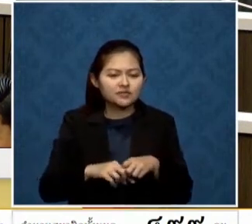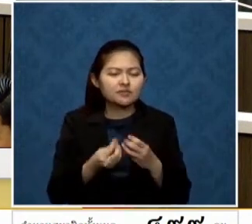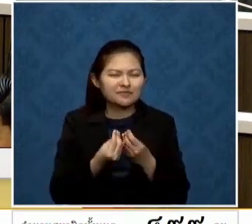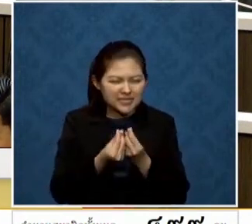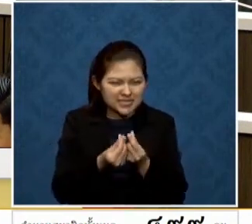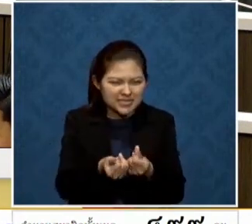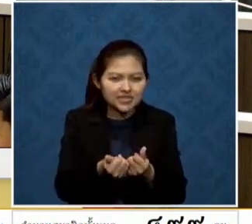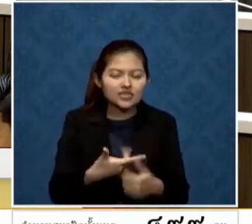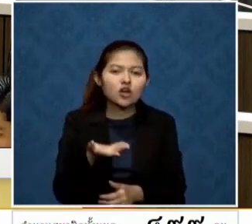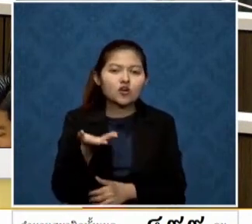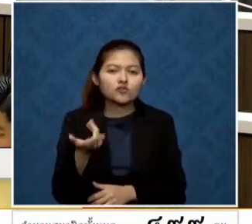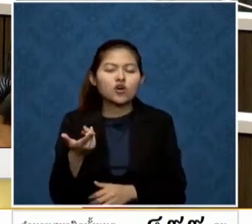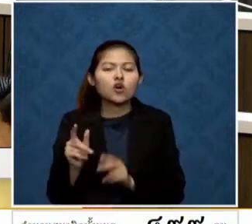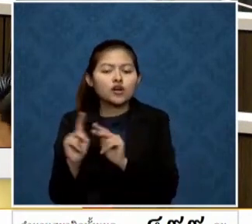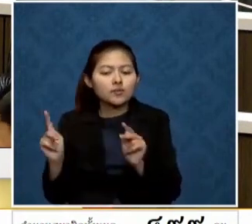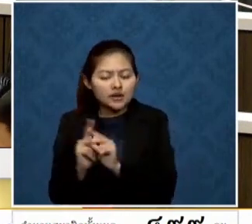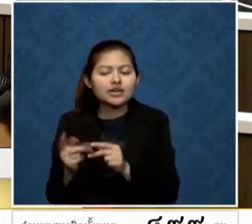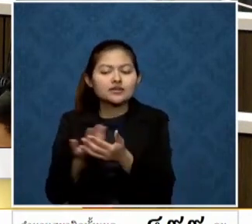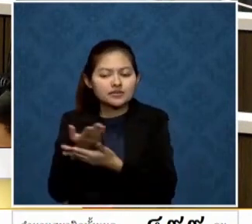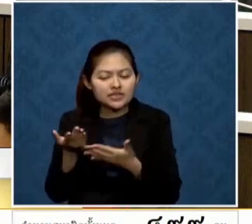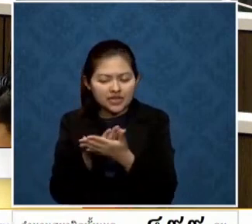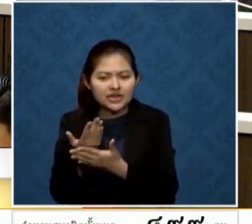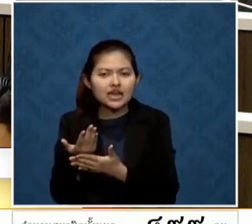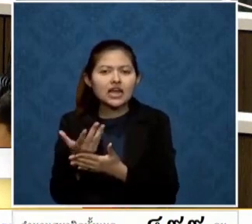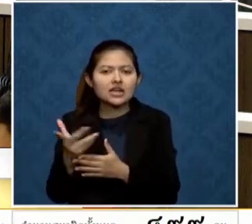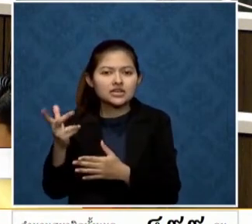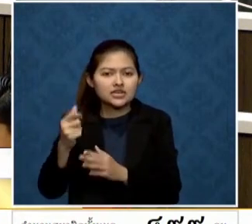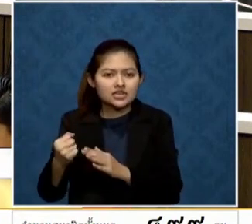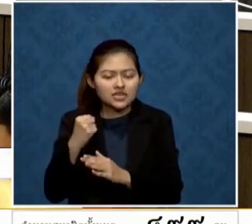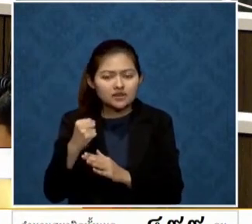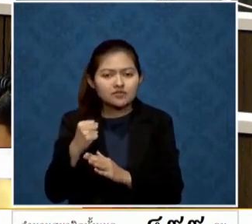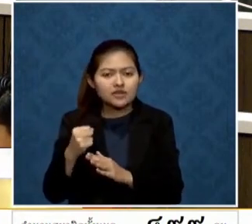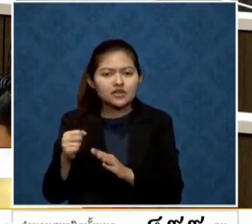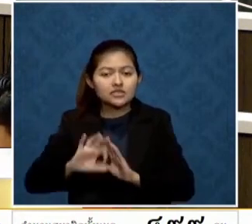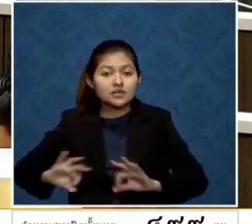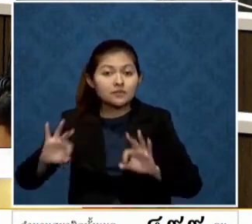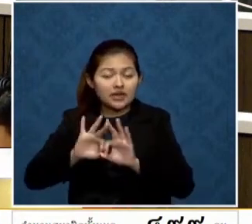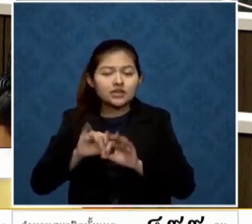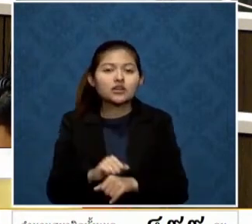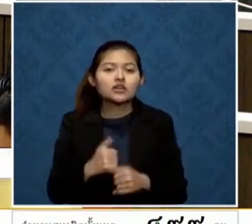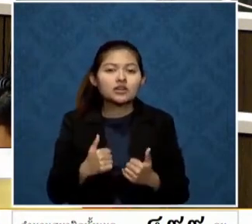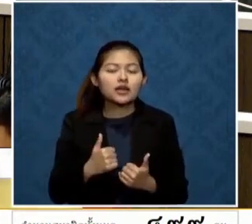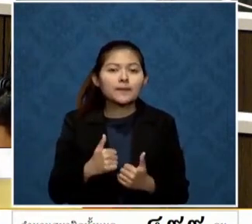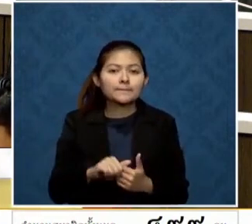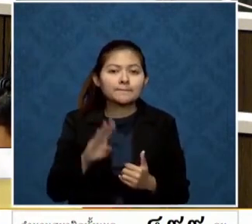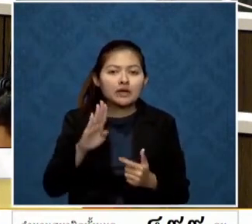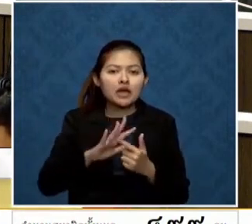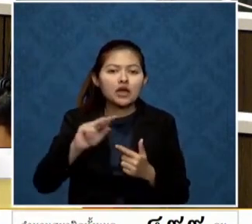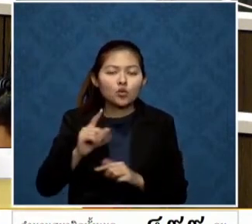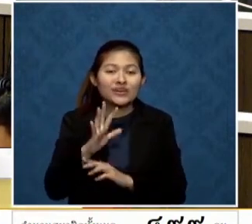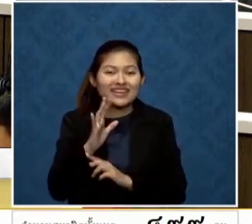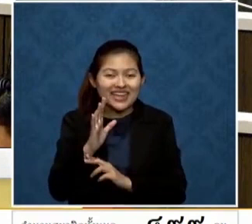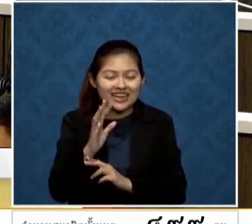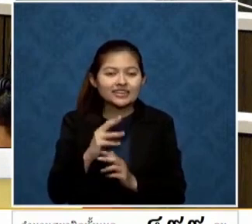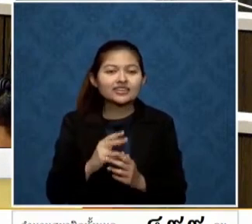คณะวิสามัญนะครับเข้ามาศึกษาอย่างจริงจังซึ่งเรื่องของลิงบางขุนเทียนนะครับผมขอย้อนกลับไปอีกนิดนึงตรงนี้ก็